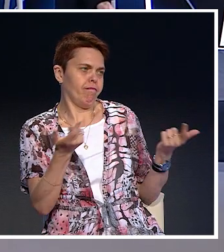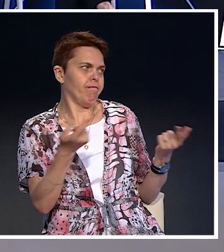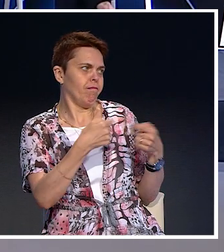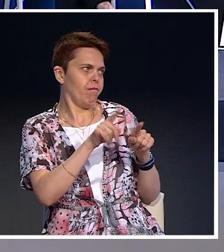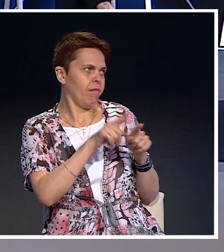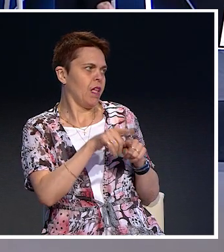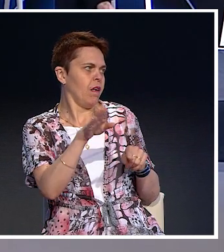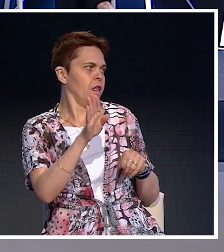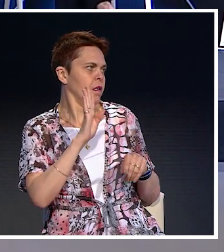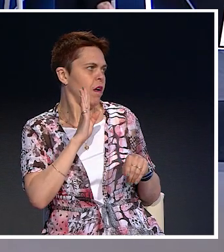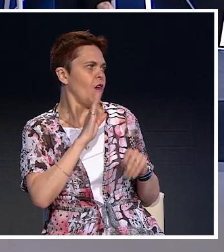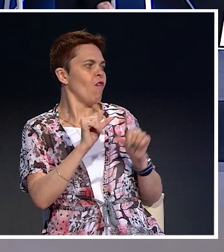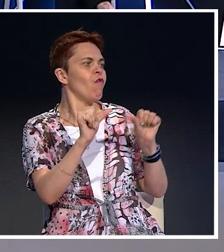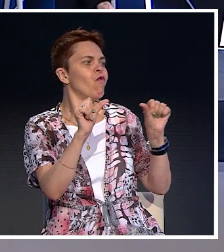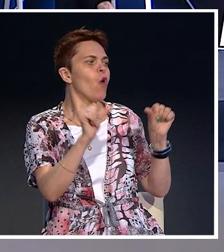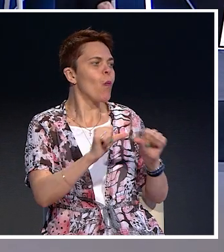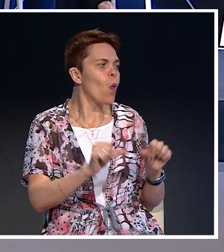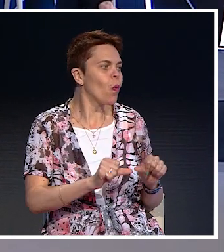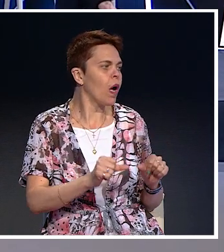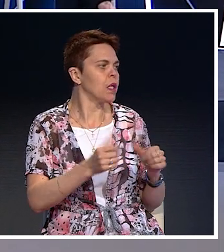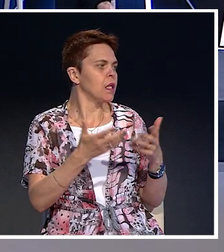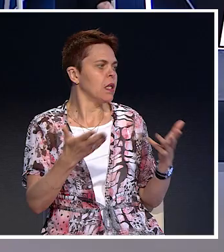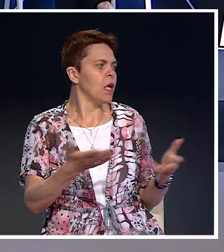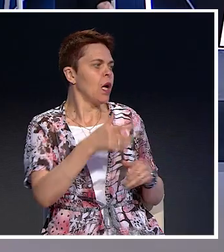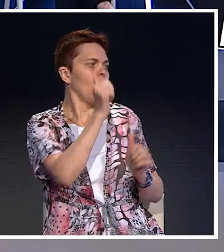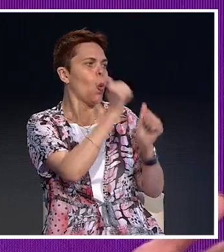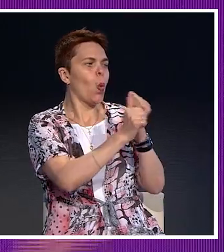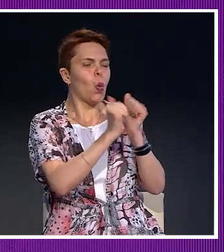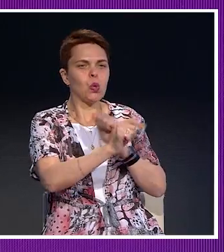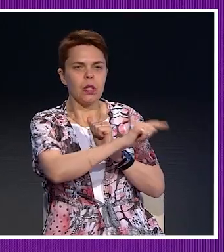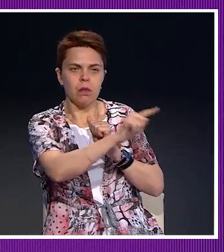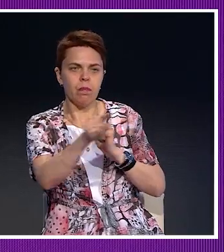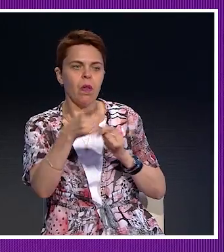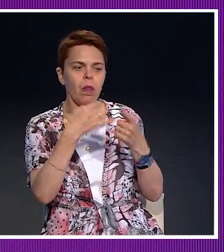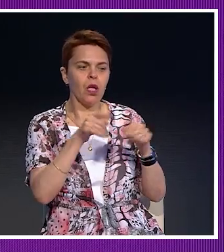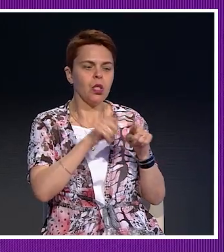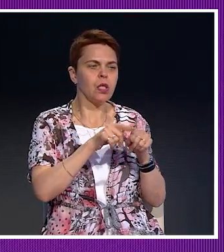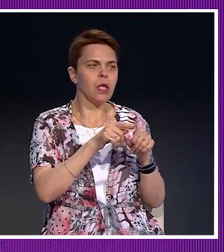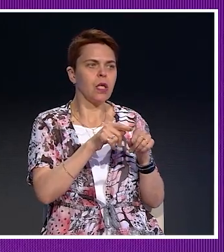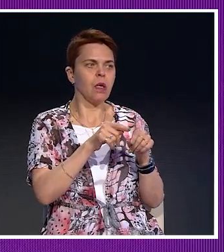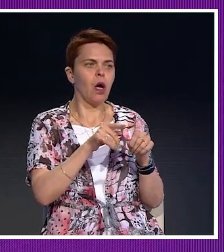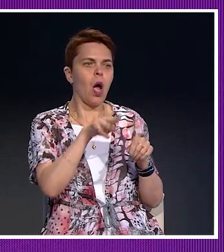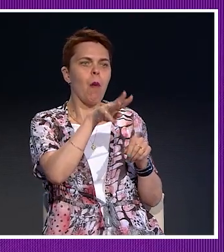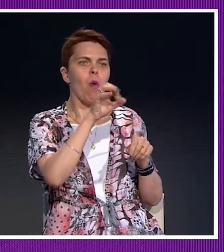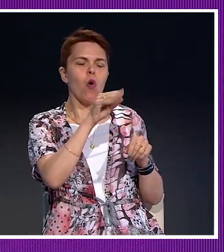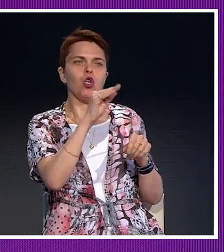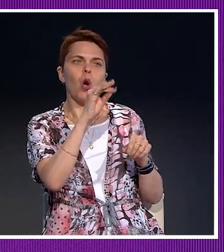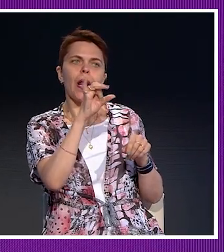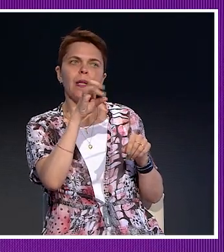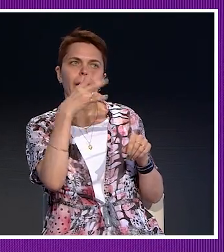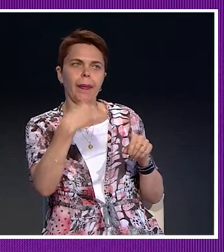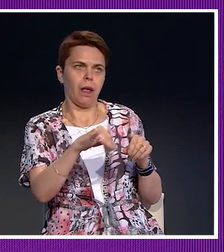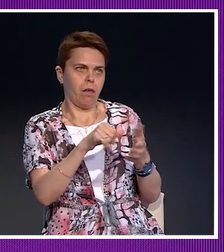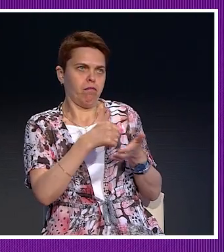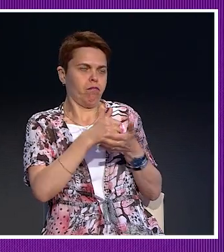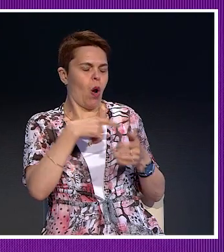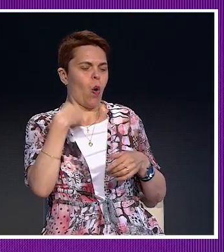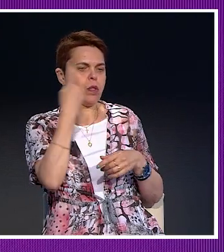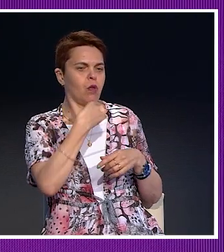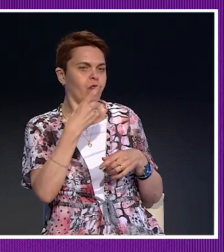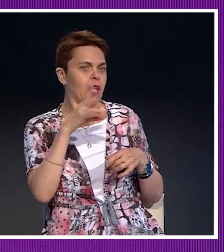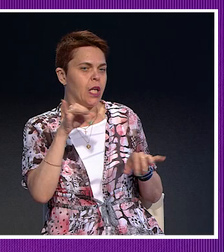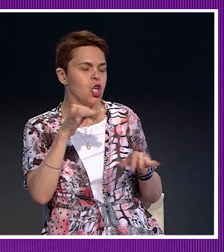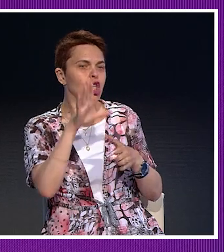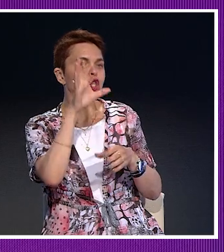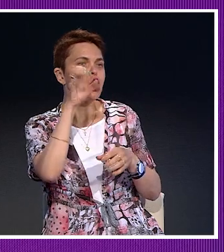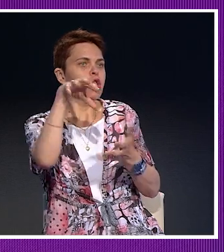саме в цих формуваннях. Зараз кожен як ми це робимо? Зараз кожен мажоритарний кандидат або обласний штаб нашої